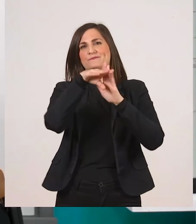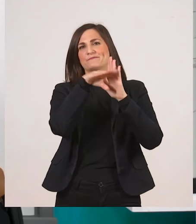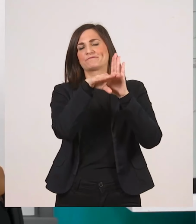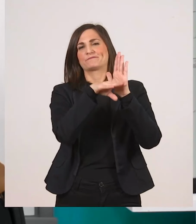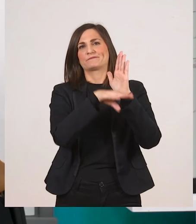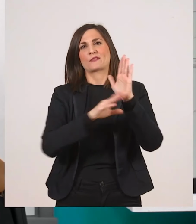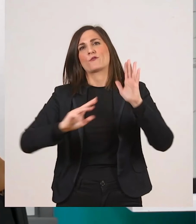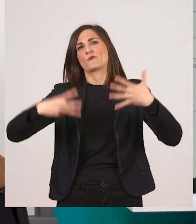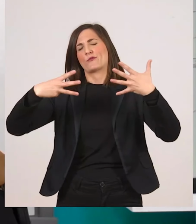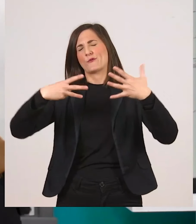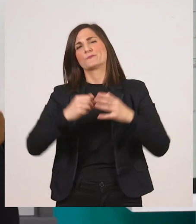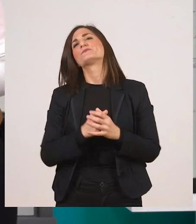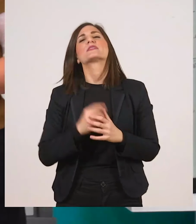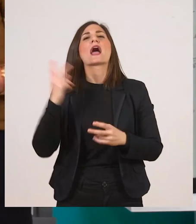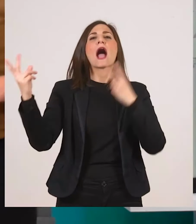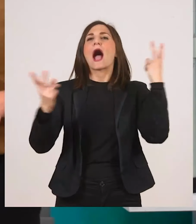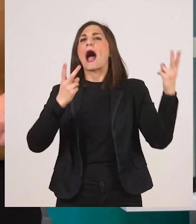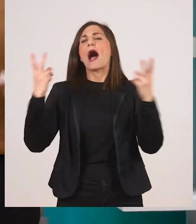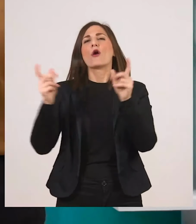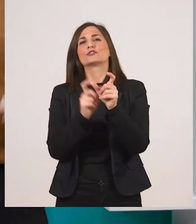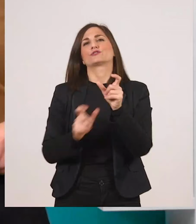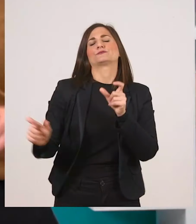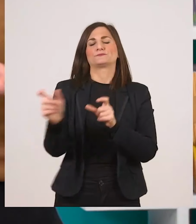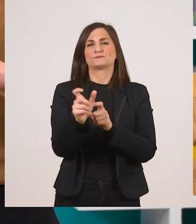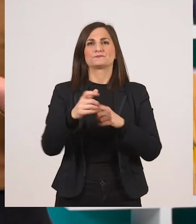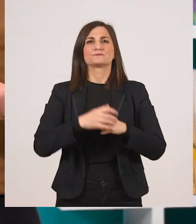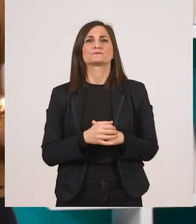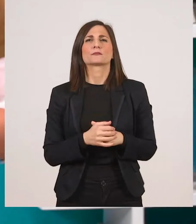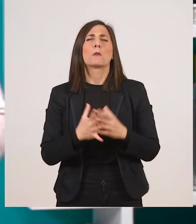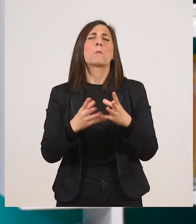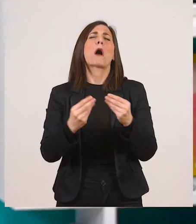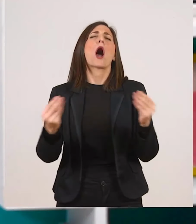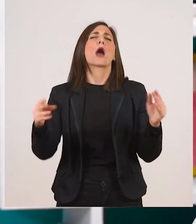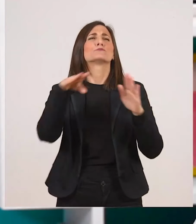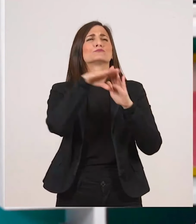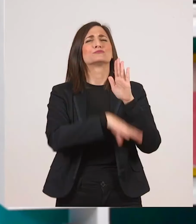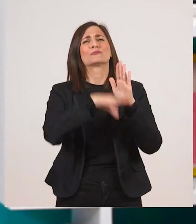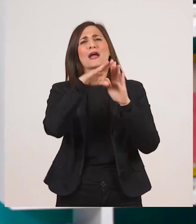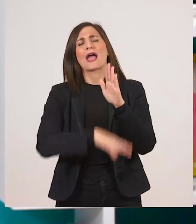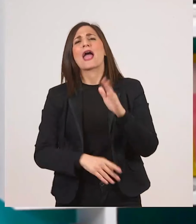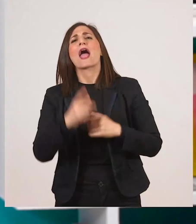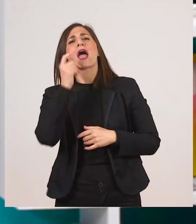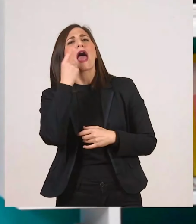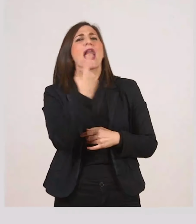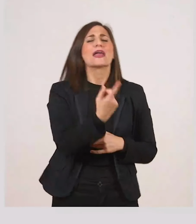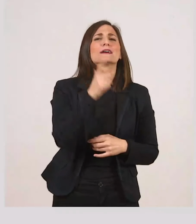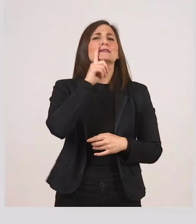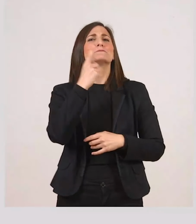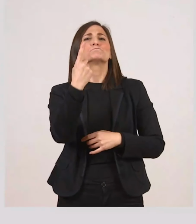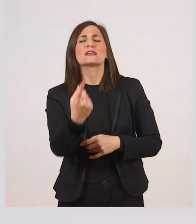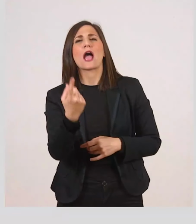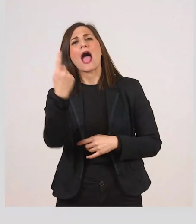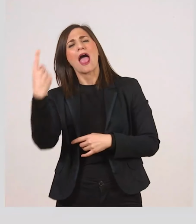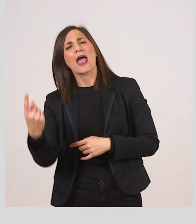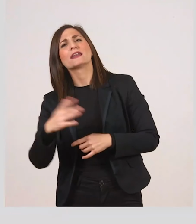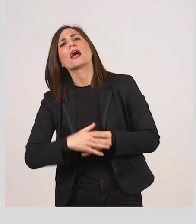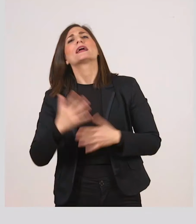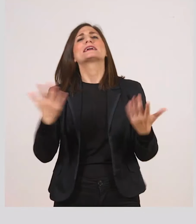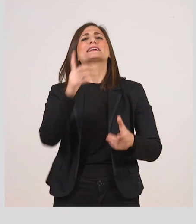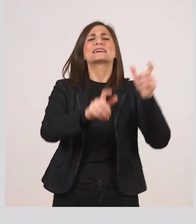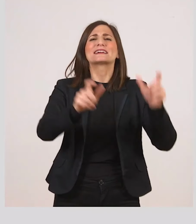Αόριστες. Το τελευταίο είδος αντωνυμίας και είναι αρκετές. Ένας, μία, ένα, κάποιος, κάποια, κάποιο, κάθε,